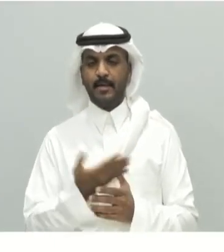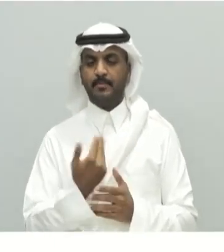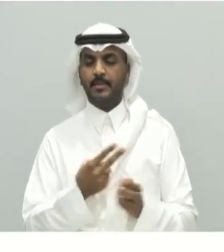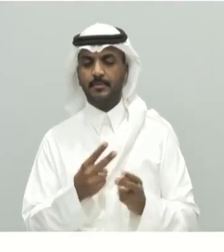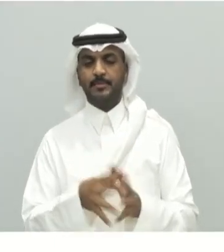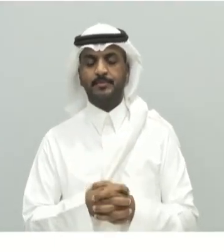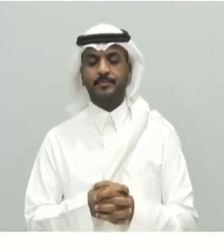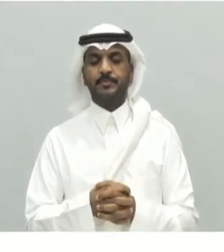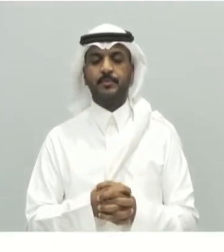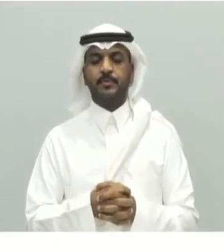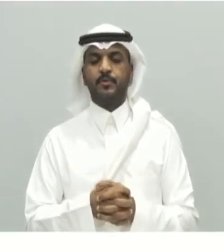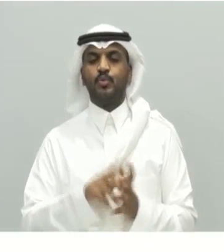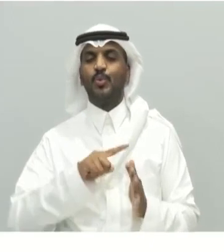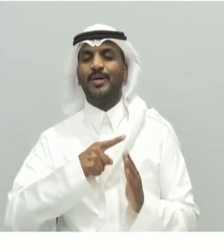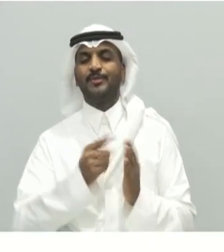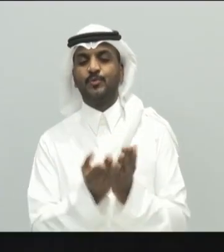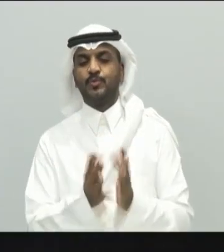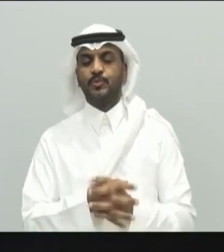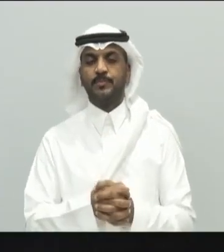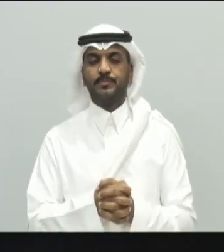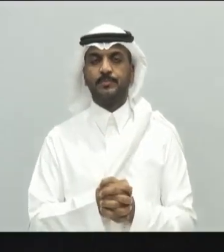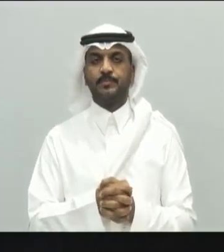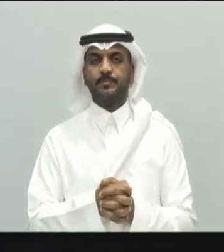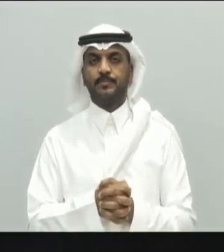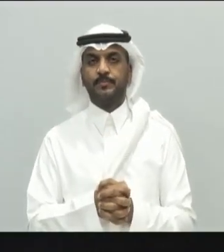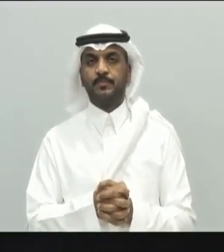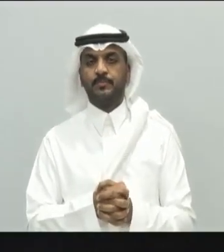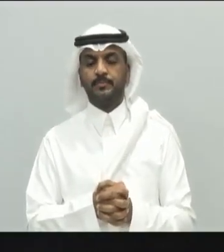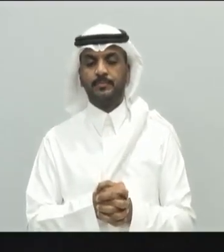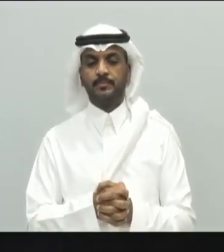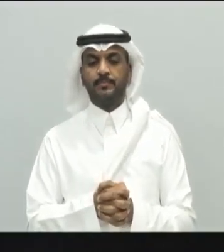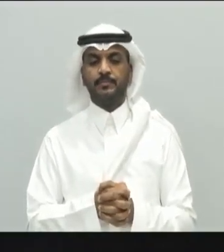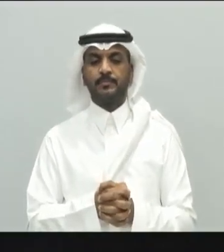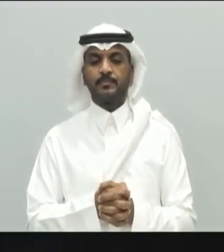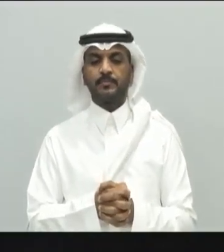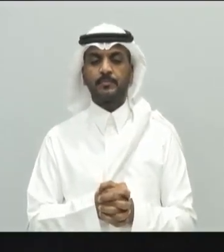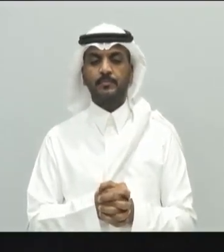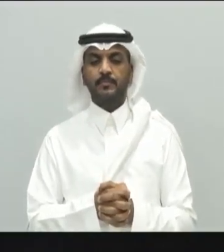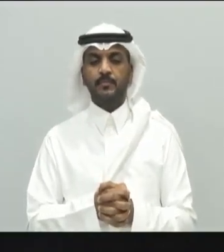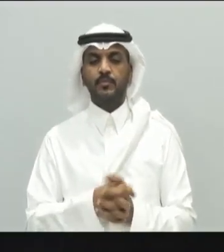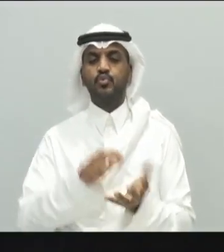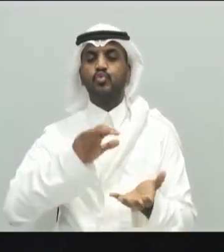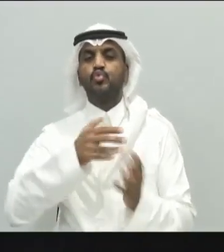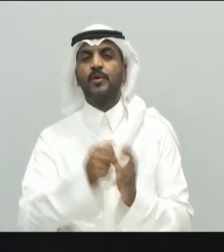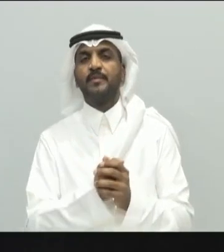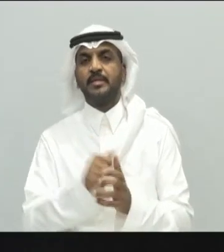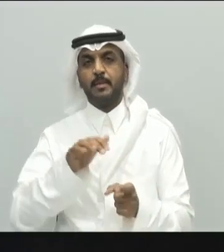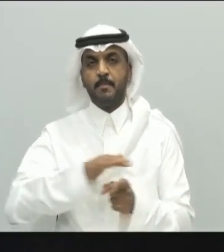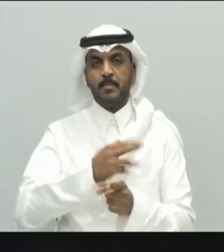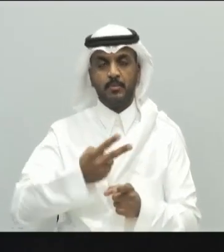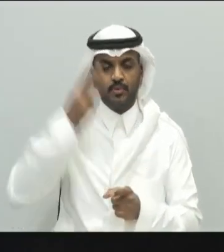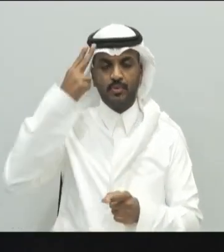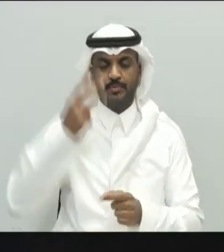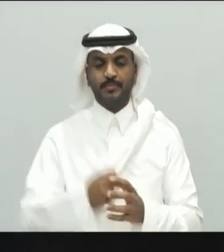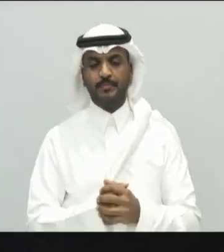ان نبدا سوف نعدد دروس الوحده الاولى الوحده الاولى جغرافيه المملكه